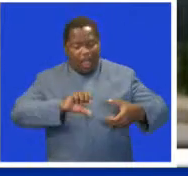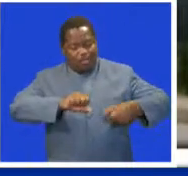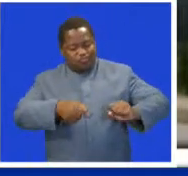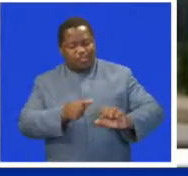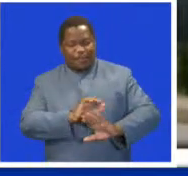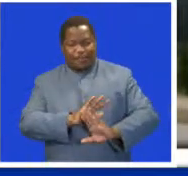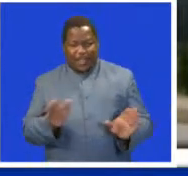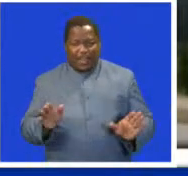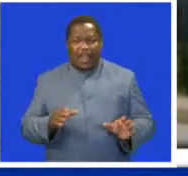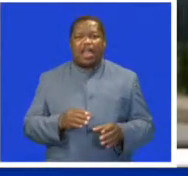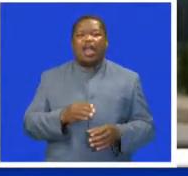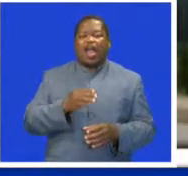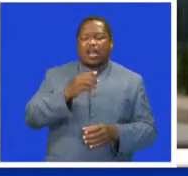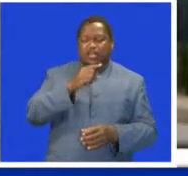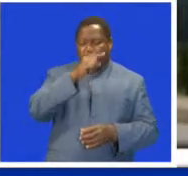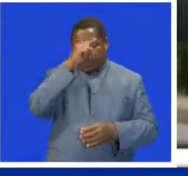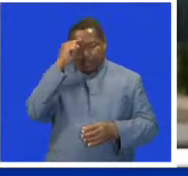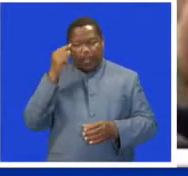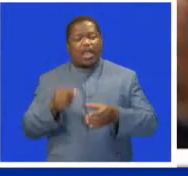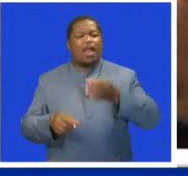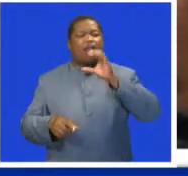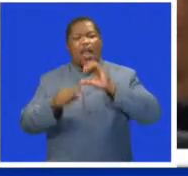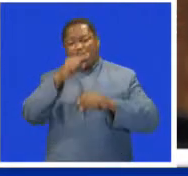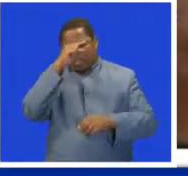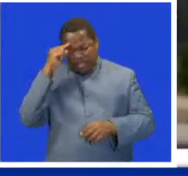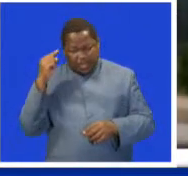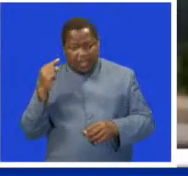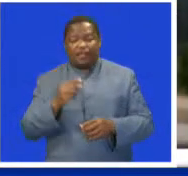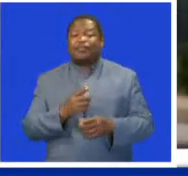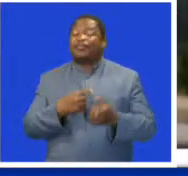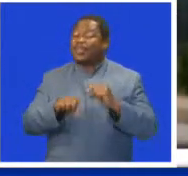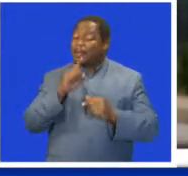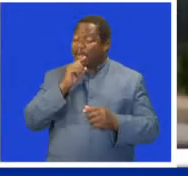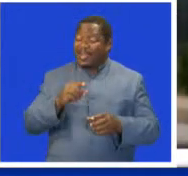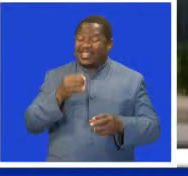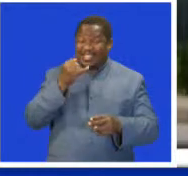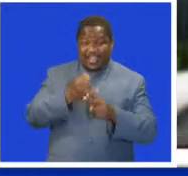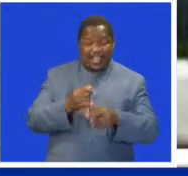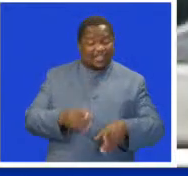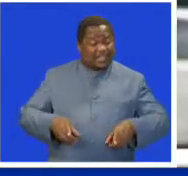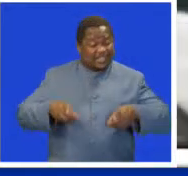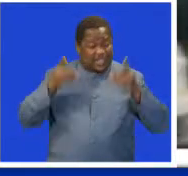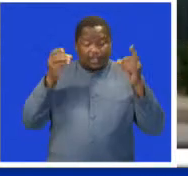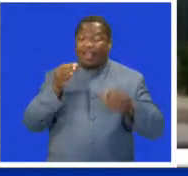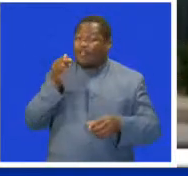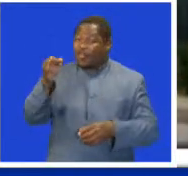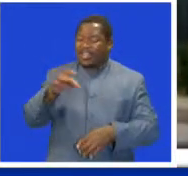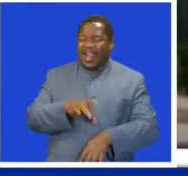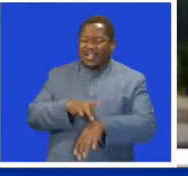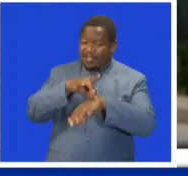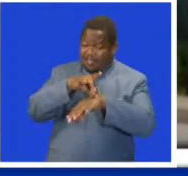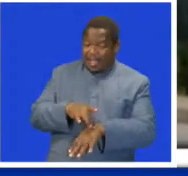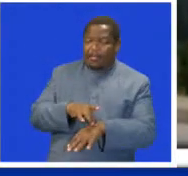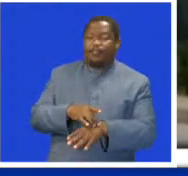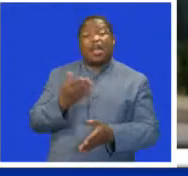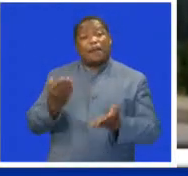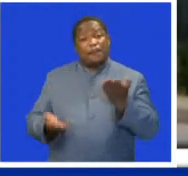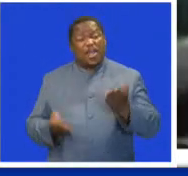in so many aspects you can get poisoned you can get injuqhalise and lokhlupha ko some of these things akwendeke